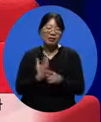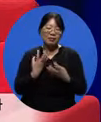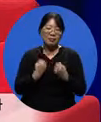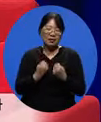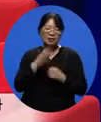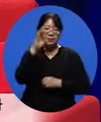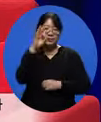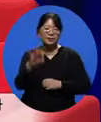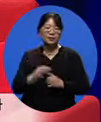많이 있다라고 생각을 합니다 예